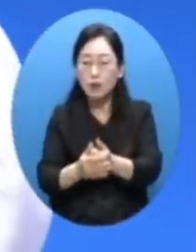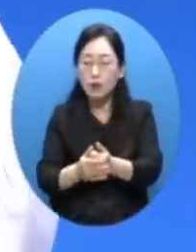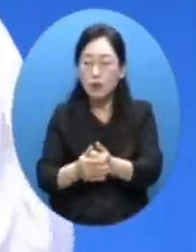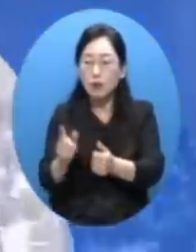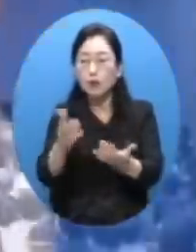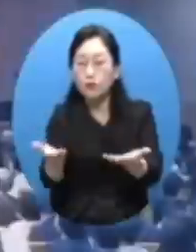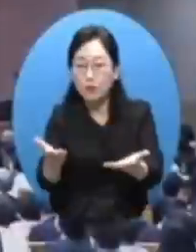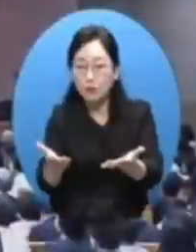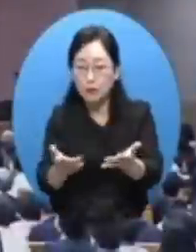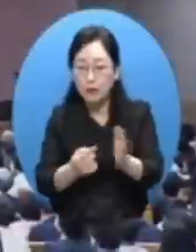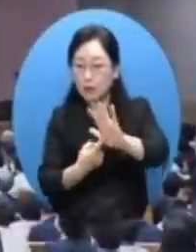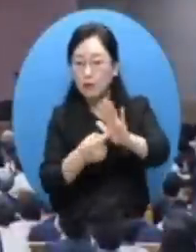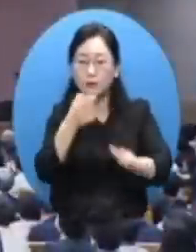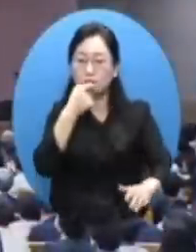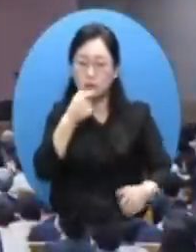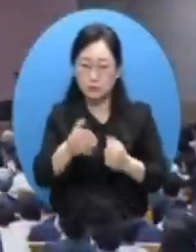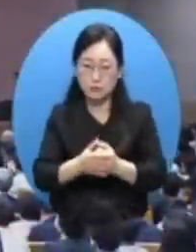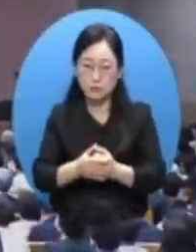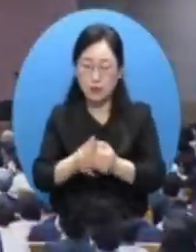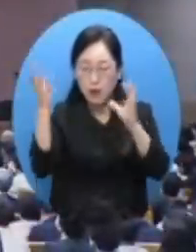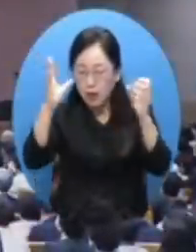9배나 증가했다고 합니다.